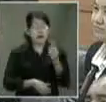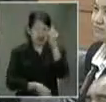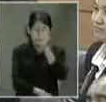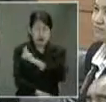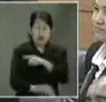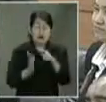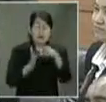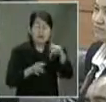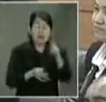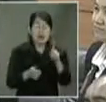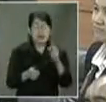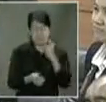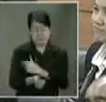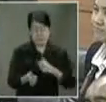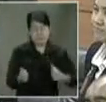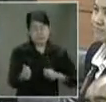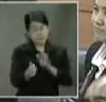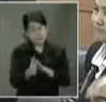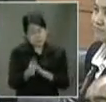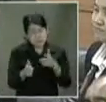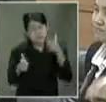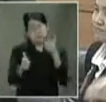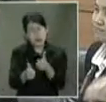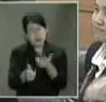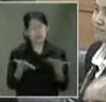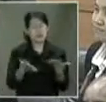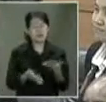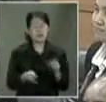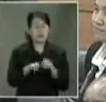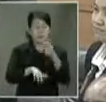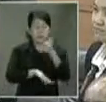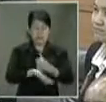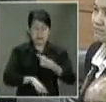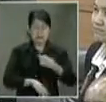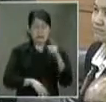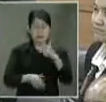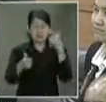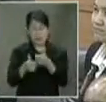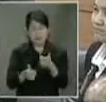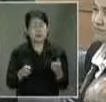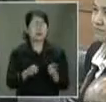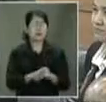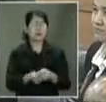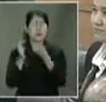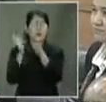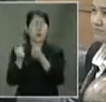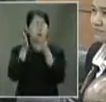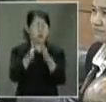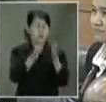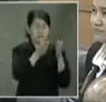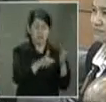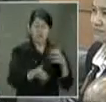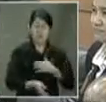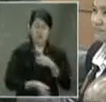ภิสิทธิ์อีกหรือไม่ได้ครับบ้านเมืองมันวุ่นวายไม่รู้จักจบจากสิ้นมันก็กล่าวหาใส่ร้ายกันใครเขาอยากจะฆ่